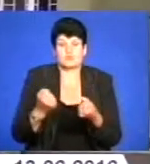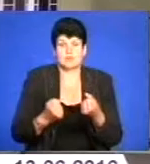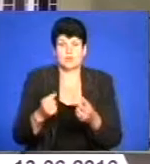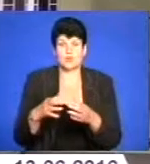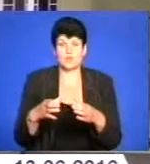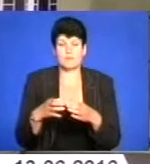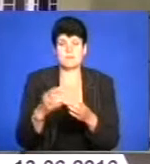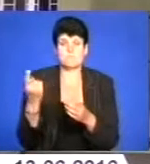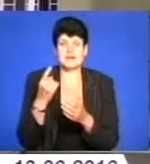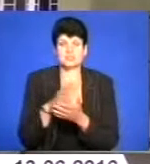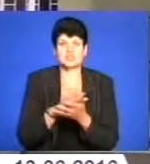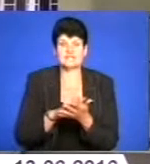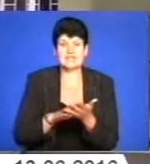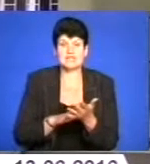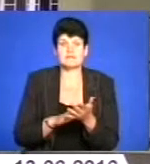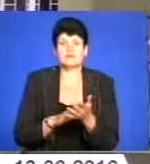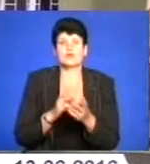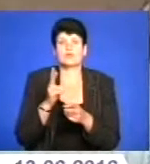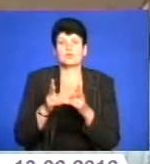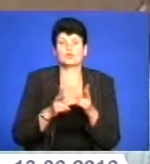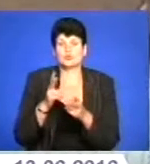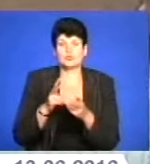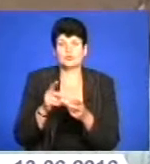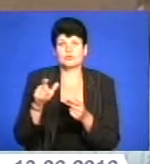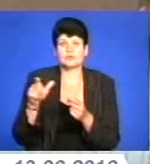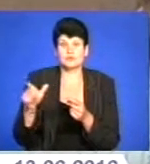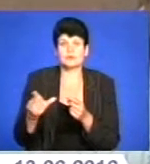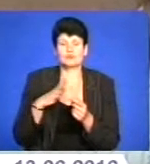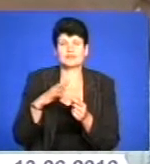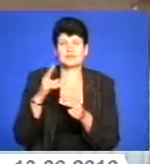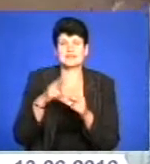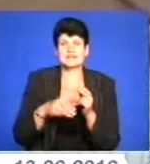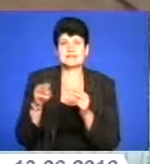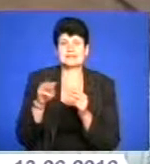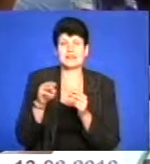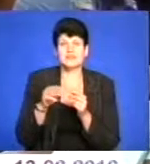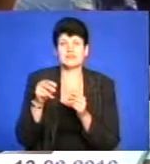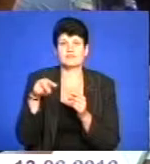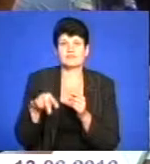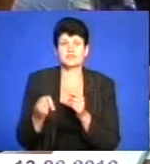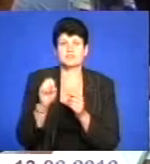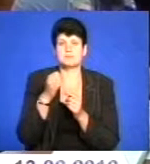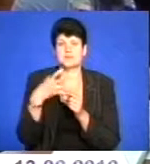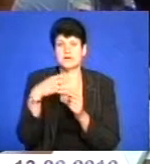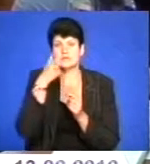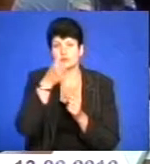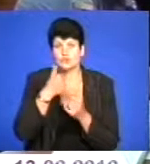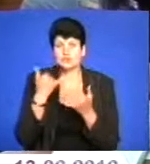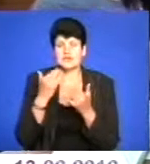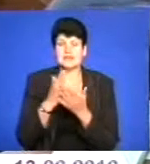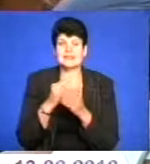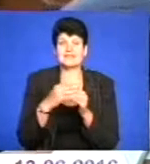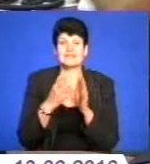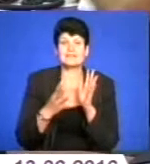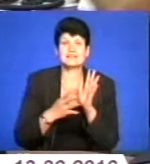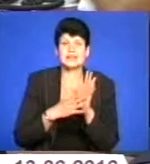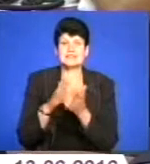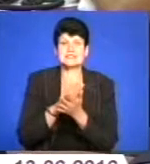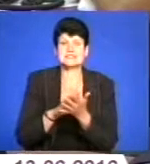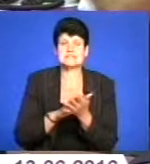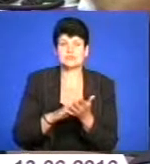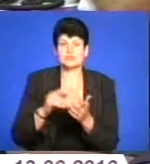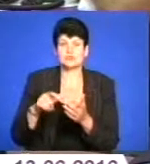в управлінні юстиції Голосіївського району Києва. Проте за вказаною адресою такого товариства не було, а його працівники не мали господарських